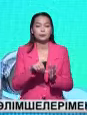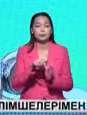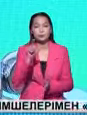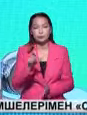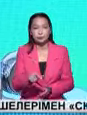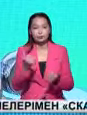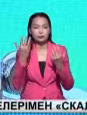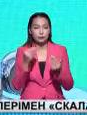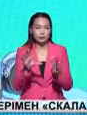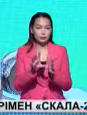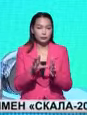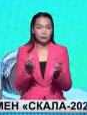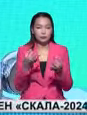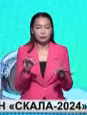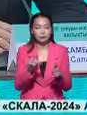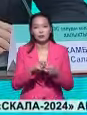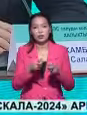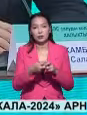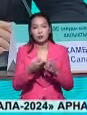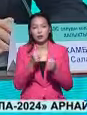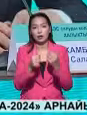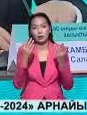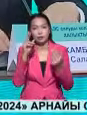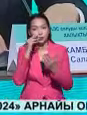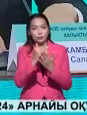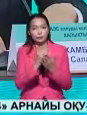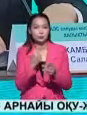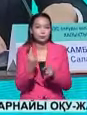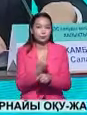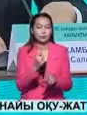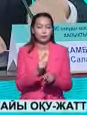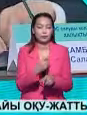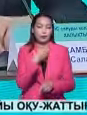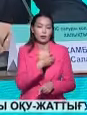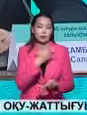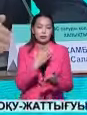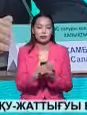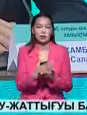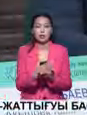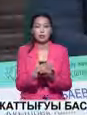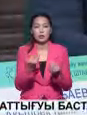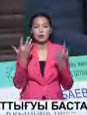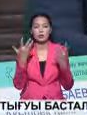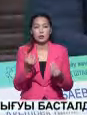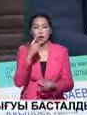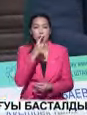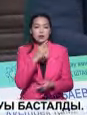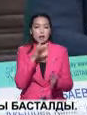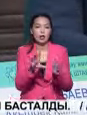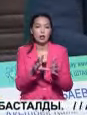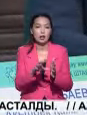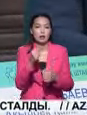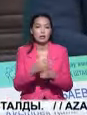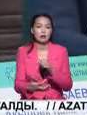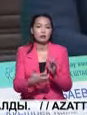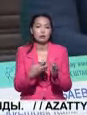таңда энергетикалық тәуелсіздік мәселесі күн тәртібінде алғашқы орынға шыққанын атап өтті. Қазіргі уақытта Қазақстан электр